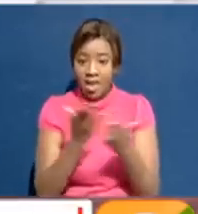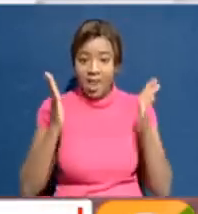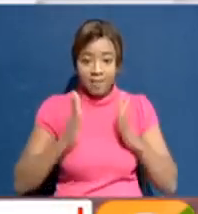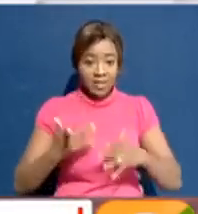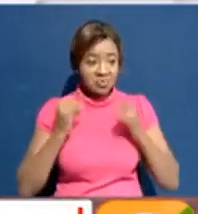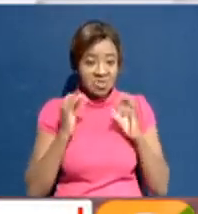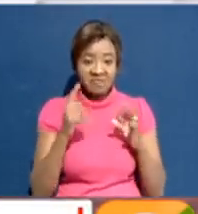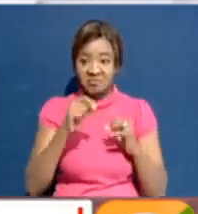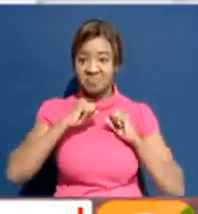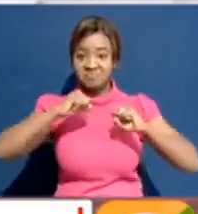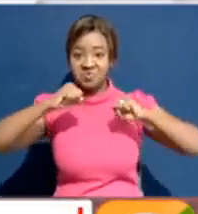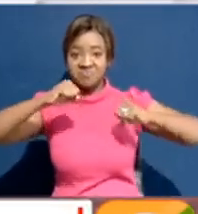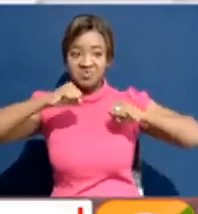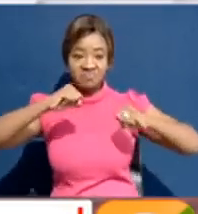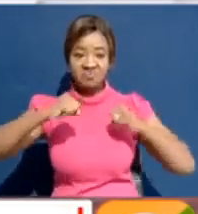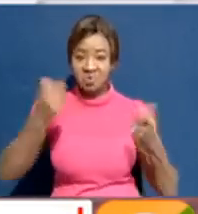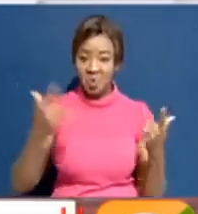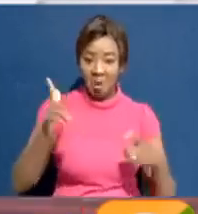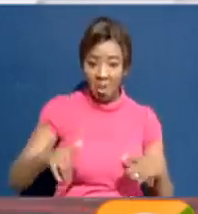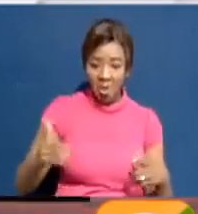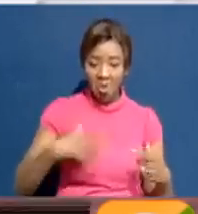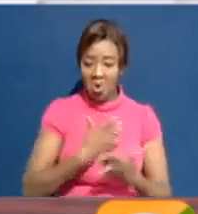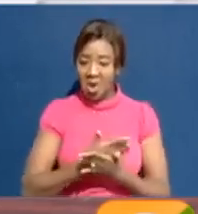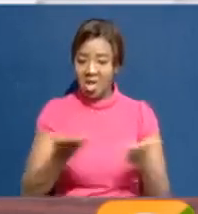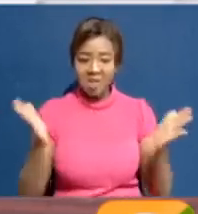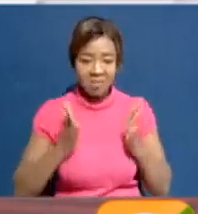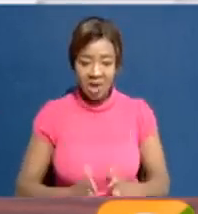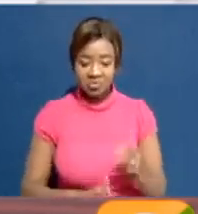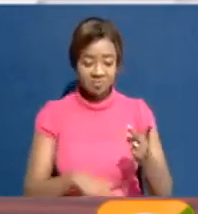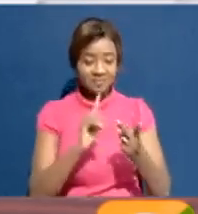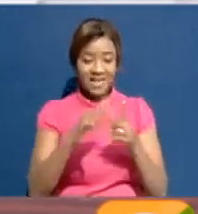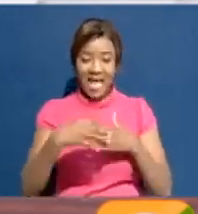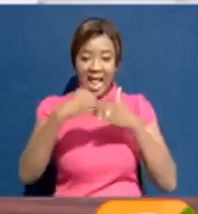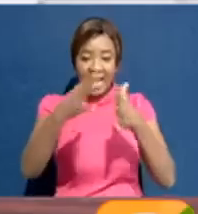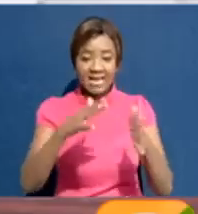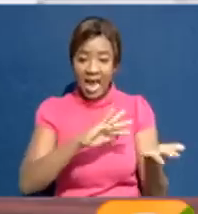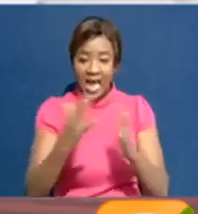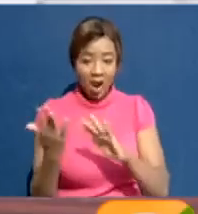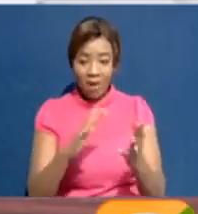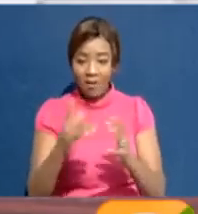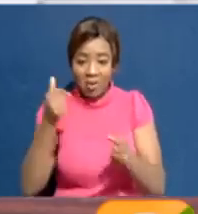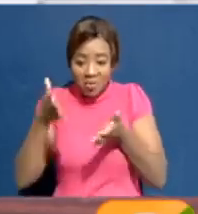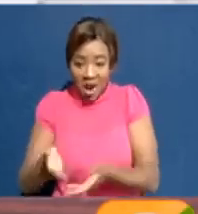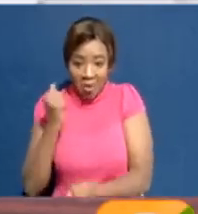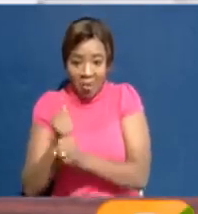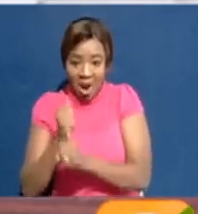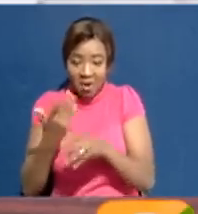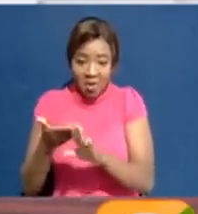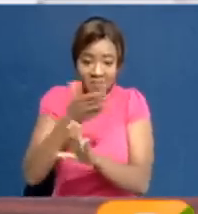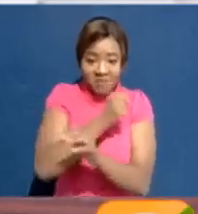society, any leader serving or former leader, any